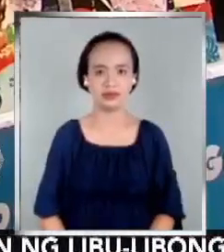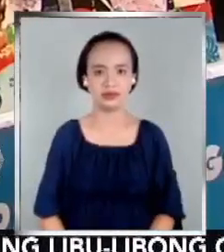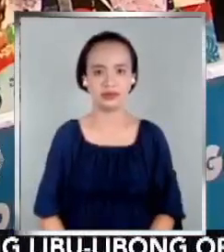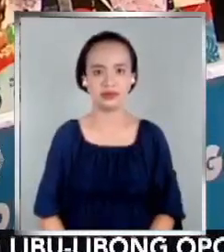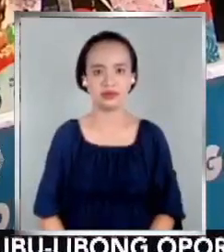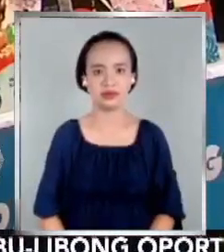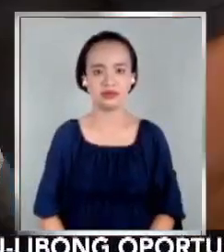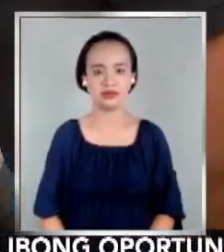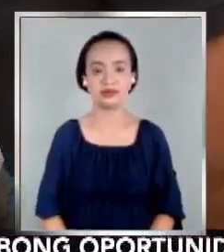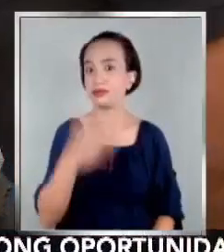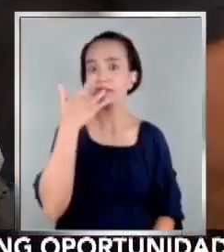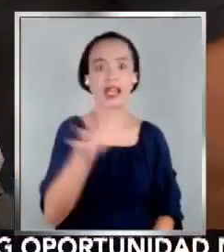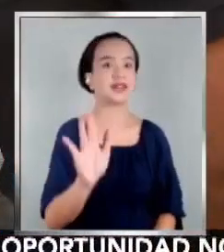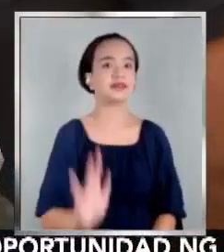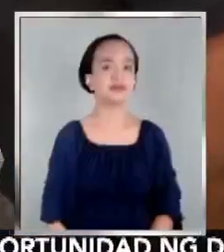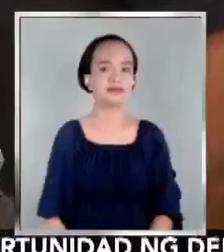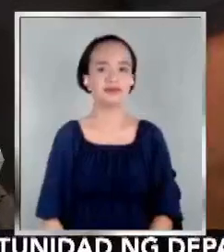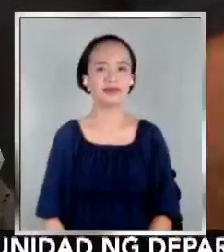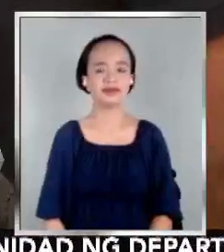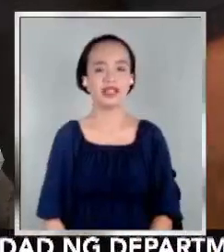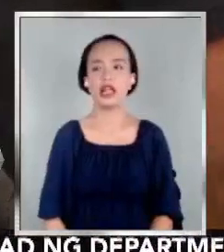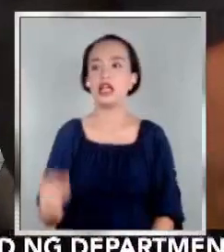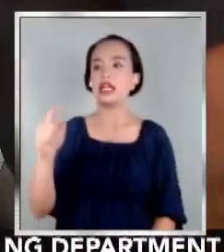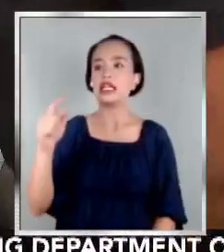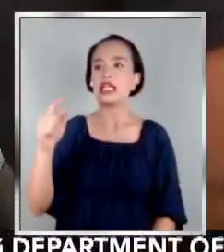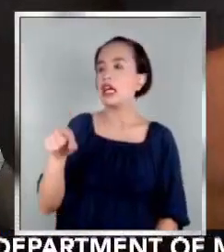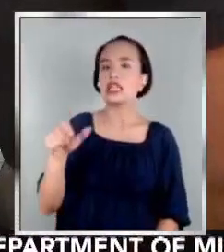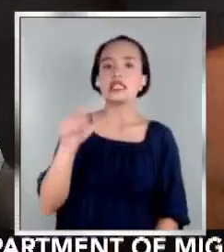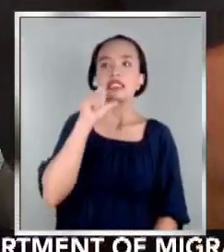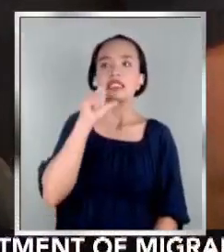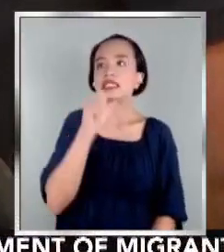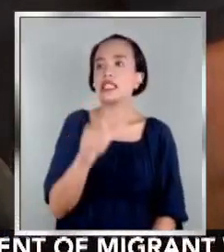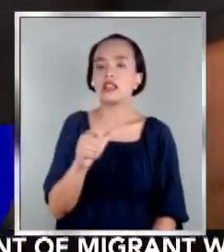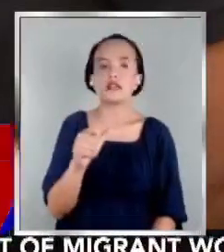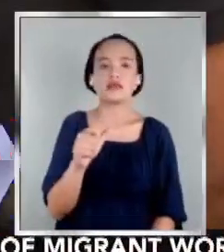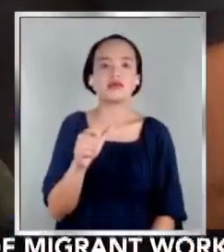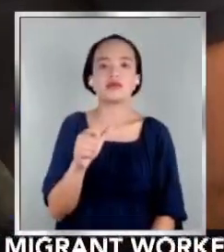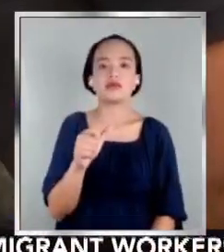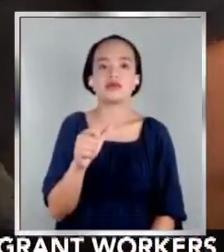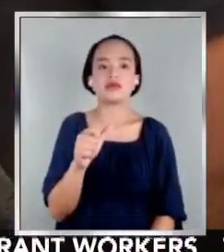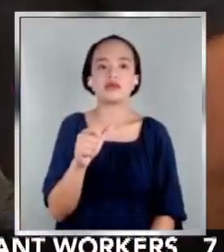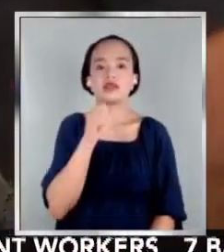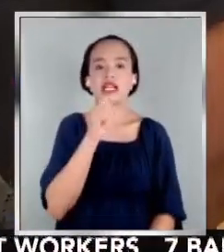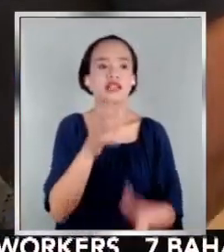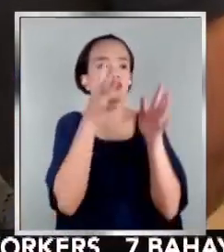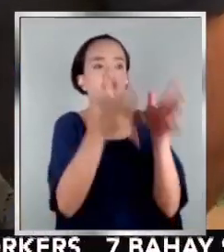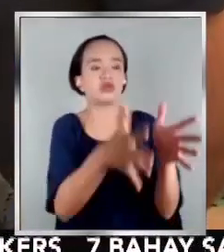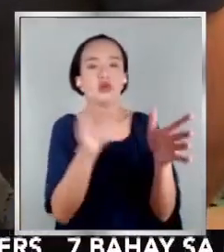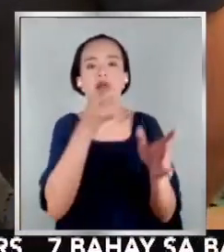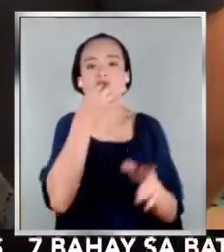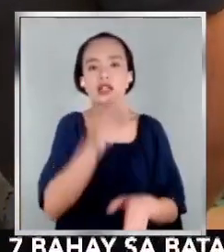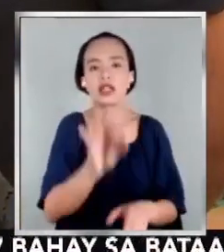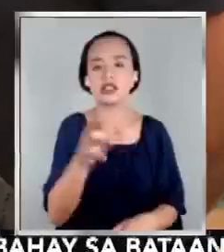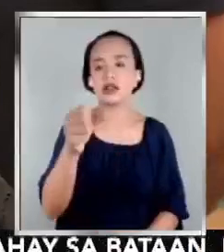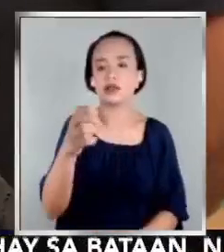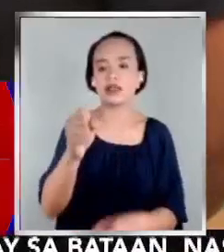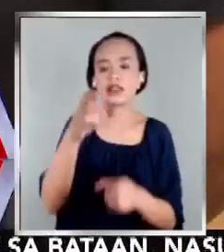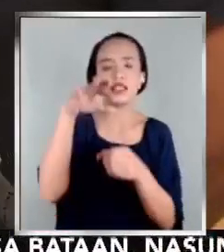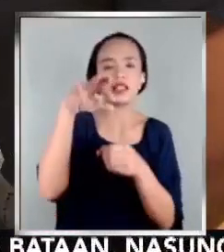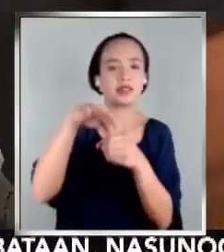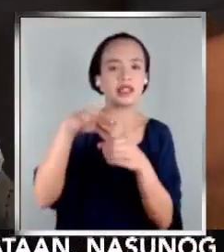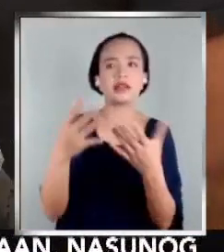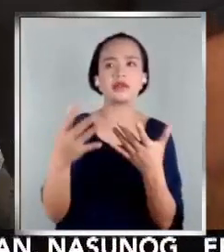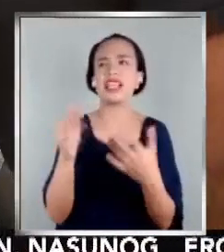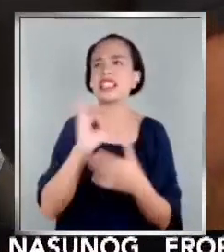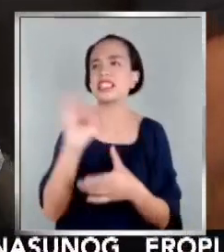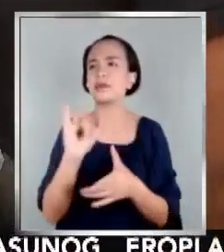Sarap! They don't have to let go yung mga favorites nila katulad ng milk tea. Kumbaga, imbes